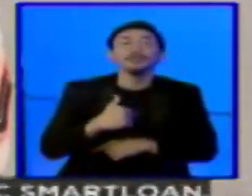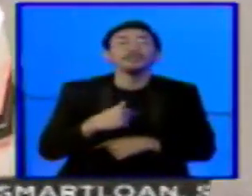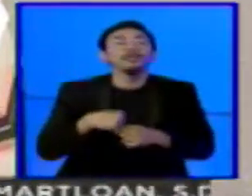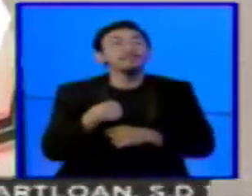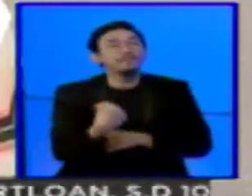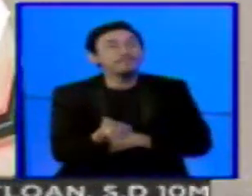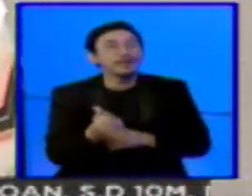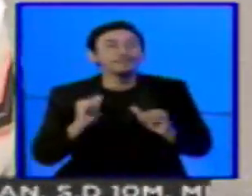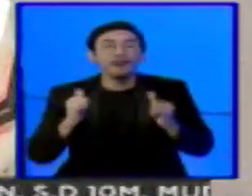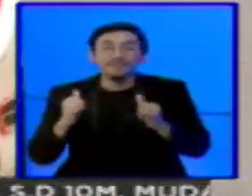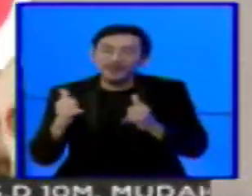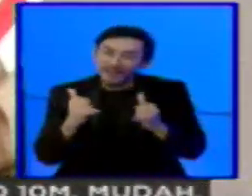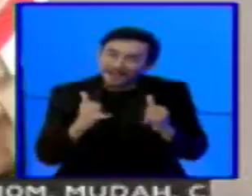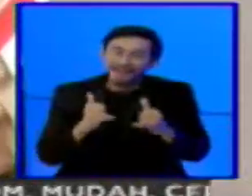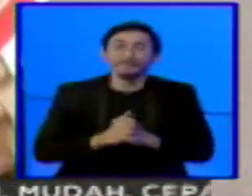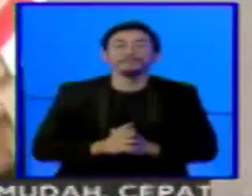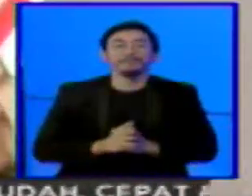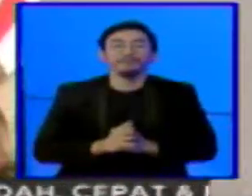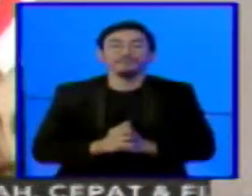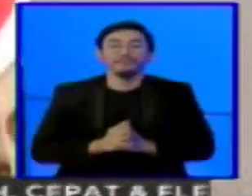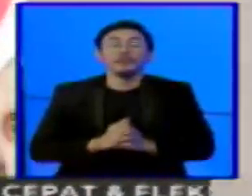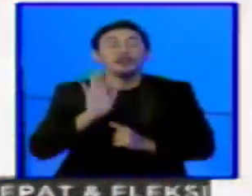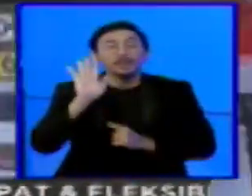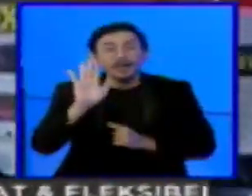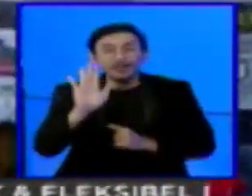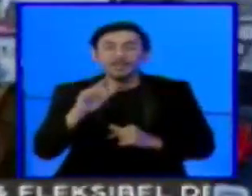bisa Aska bisa bermain.